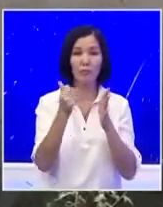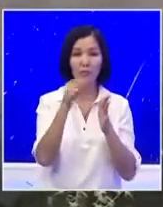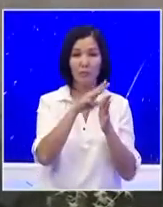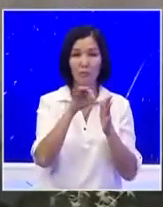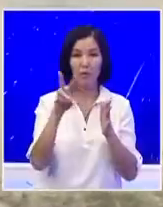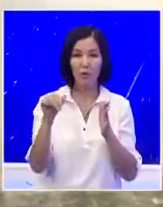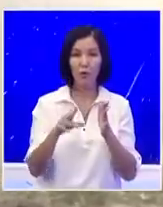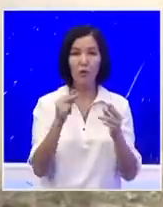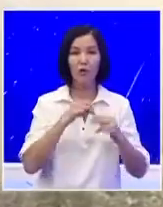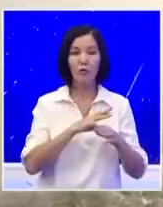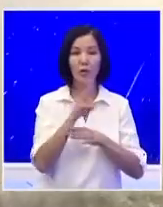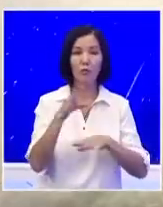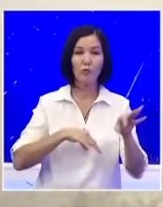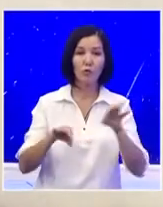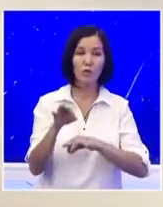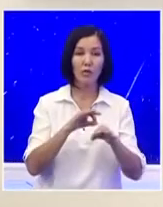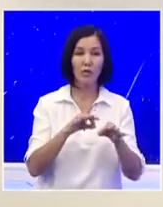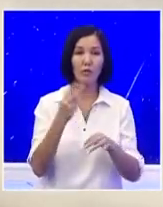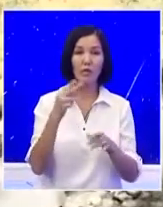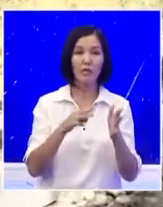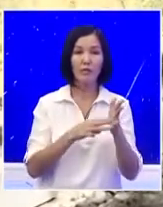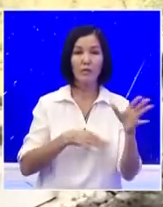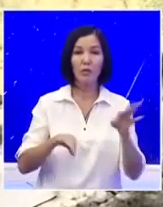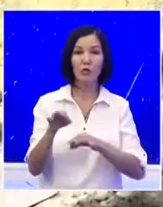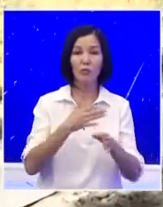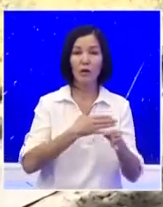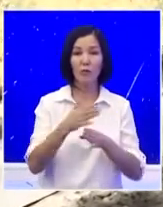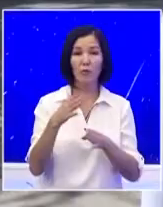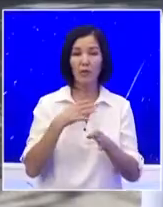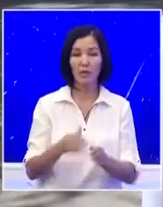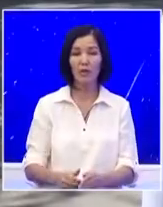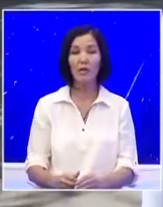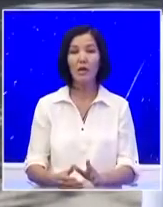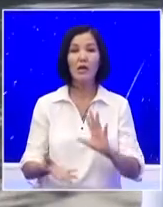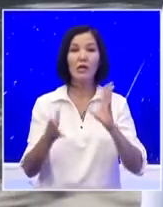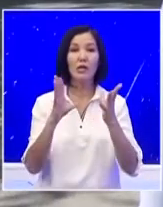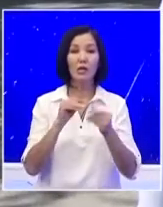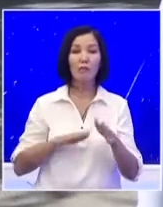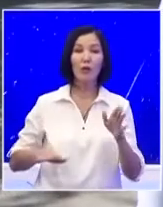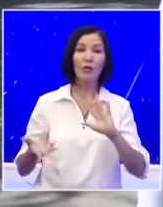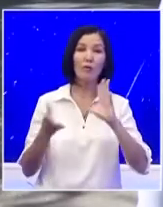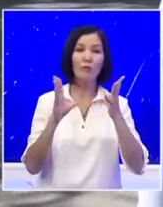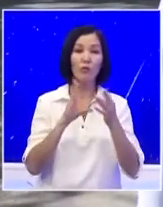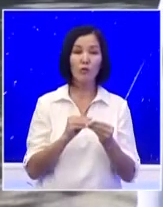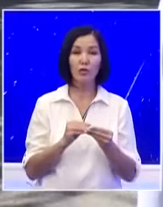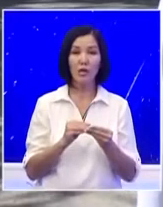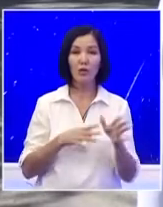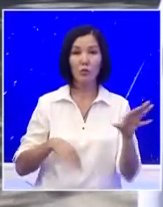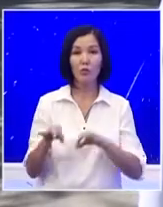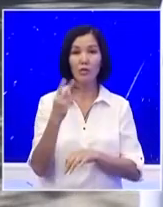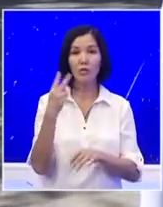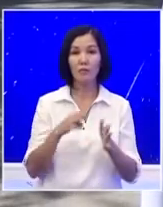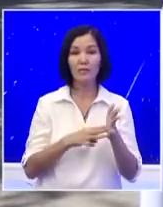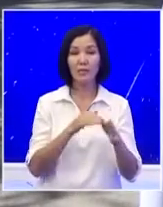теңгесі жұмыспен қамтудың жол картасы бойынша 28 жобаға бағытталған. Жалпы аудан бойынша бізде жол картасымен 28